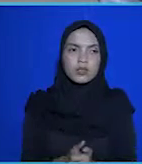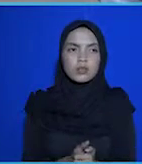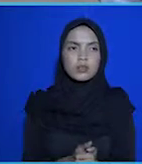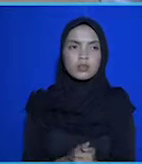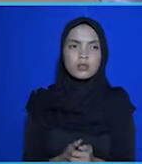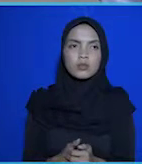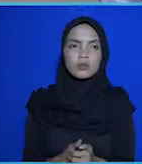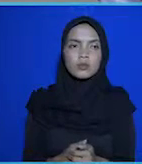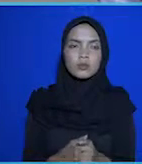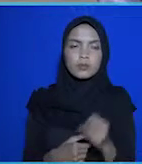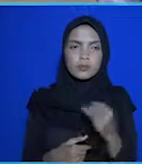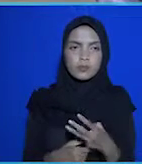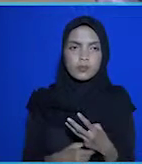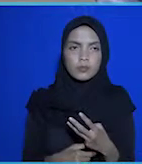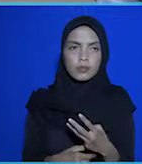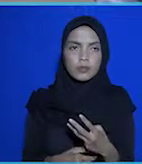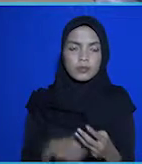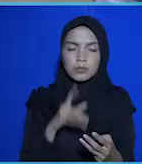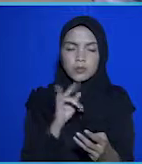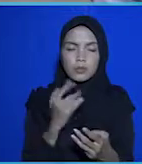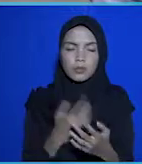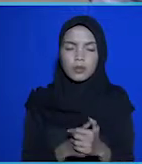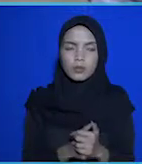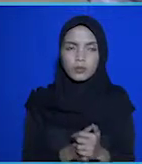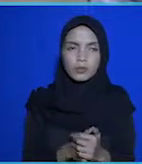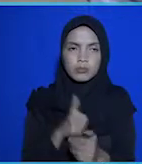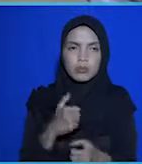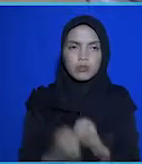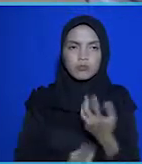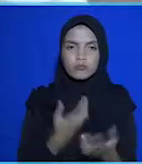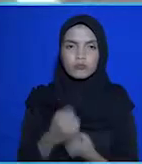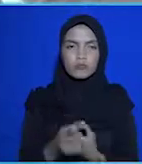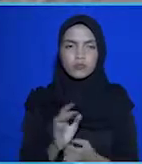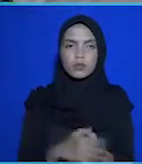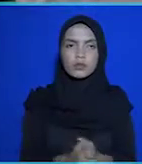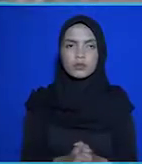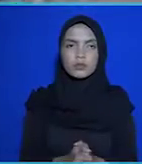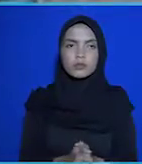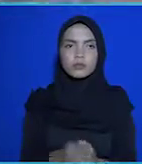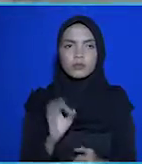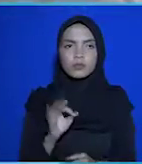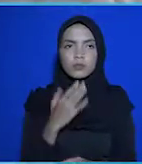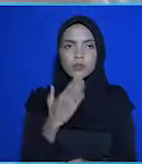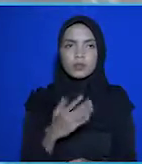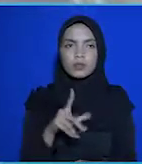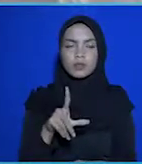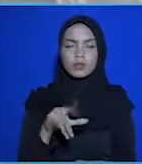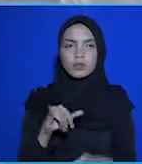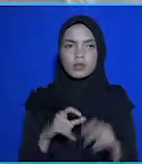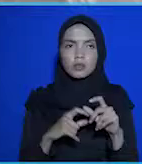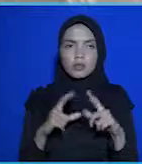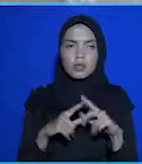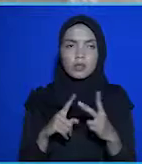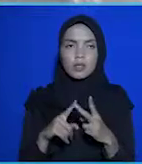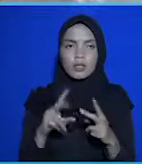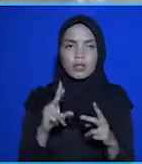Risha. Lalu yang ringan seperti apa? Bisa lebih dijelaskan lagi Pak? Baik. Terima kasih. Risa itu ada Risa, ada